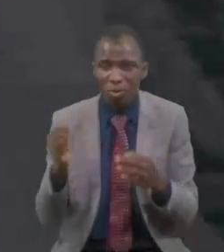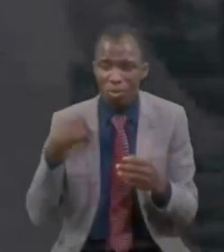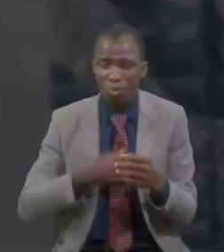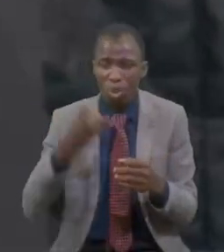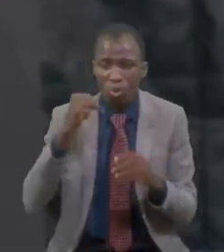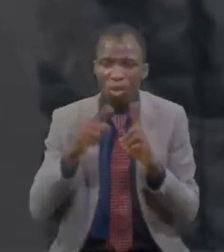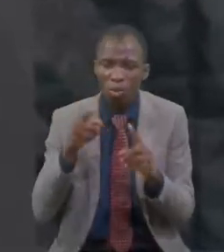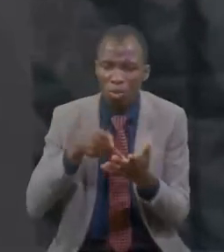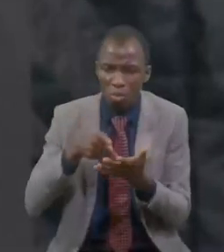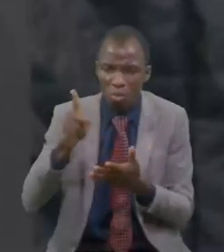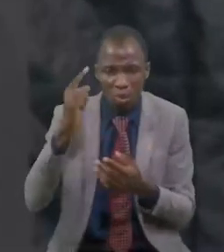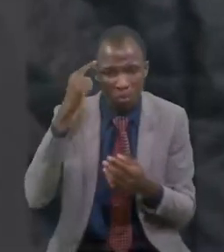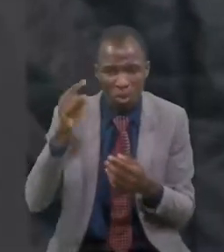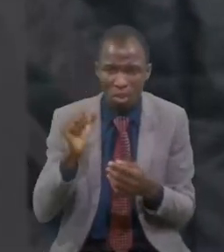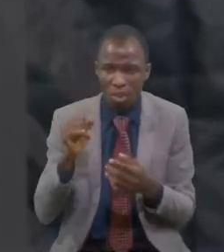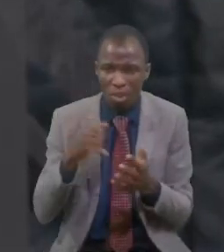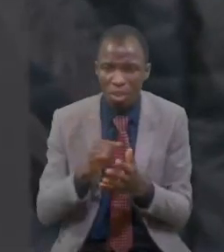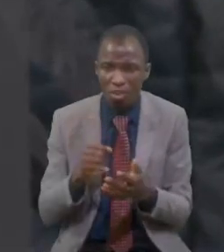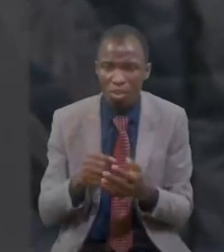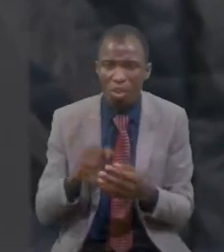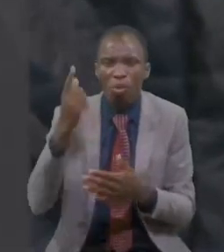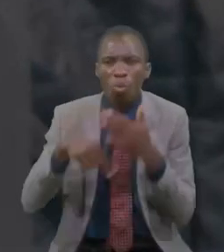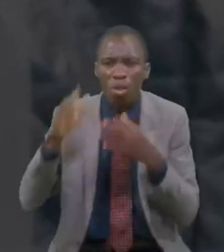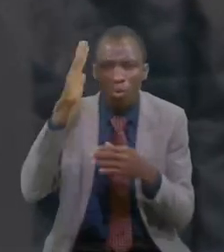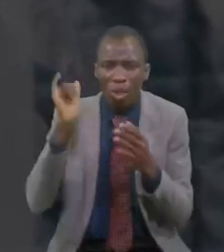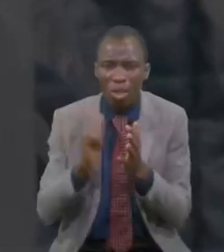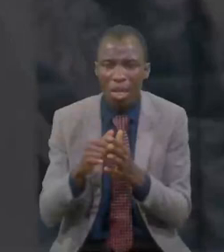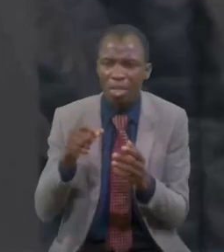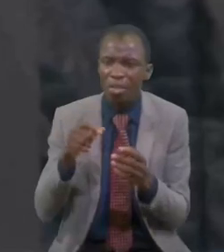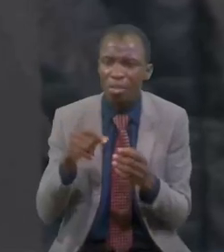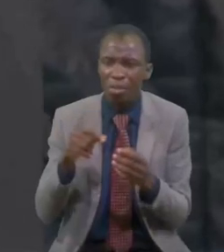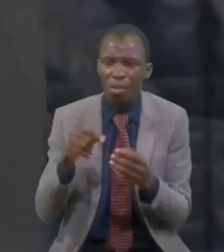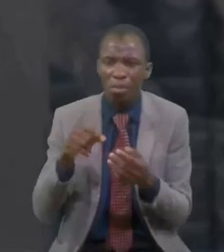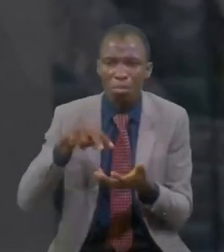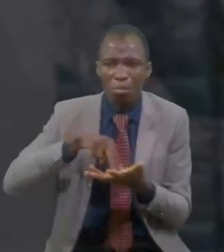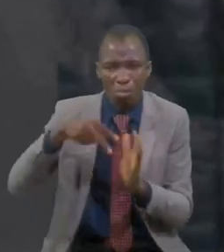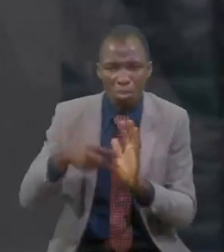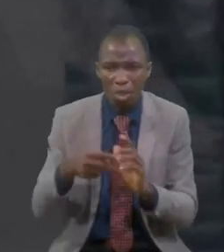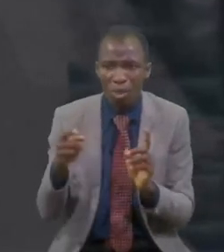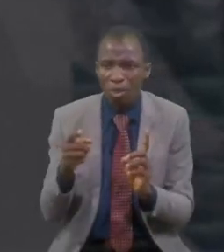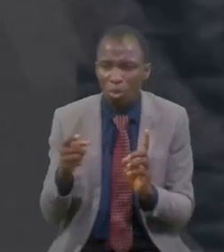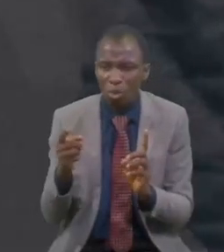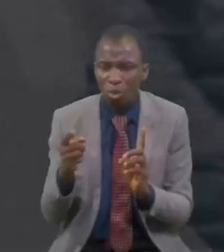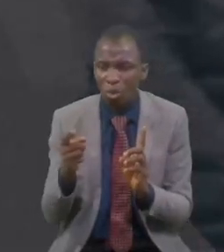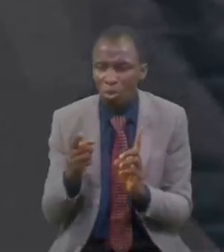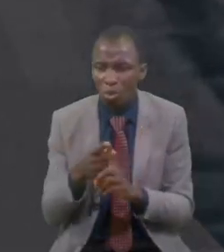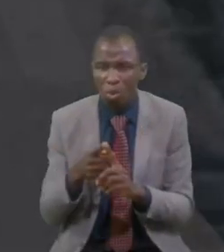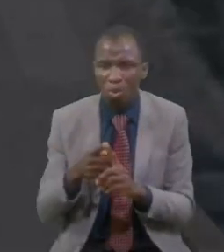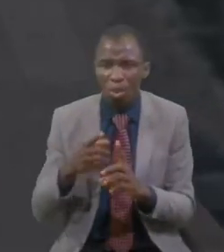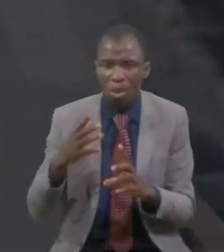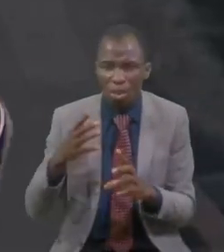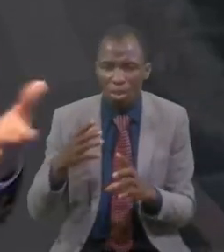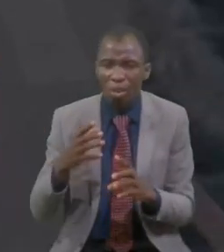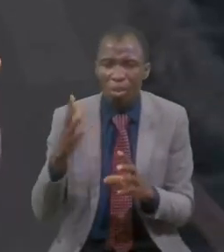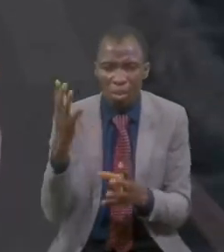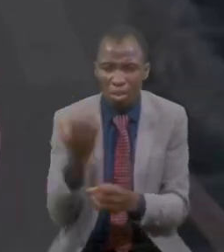payer pour cela alors qu'est-ce cela veut dire de prendre votre cœur et votre